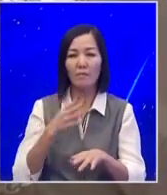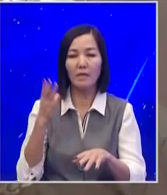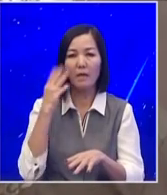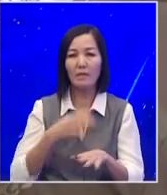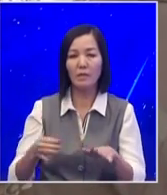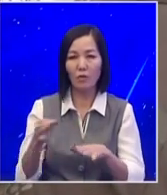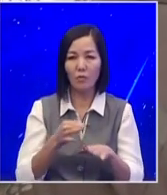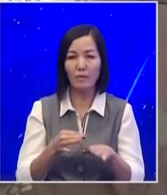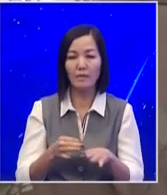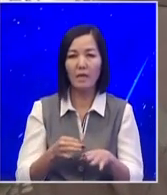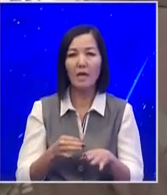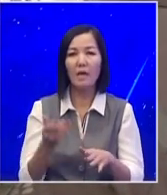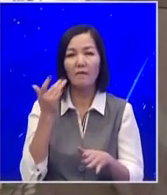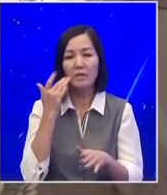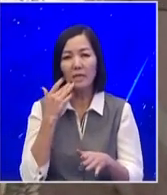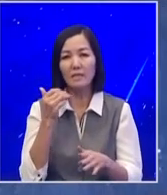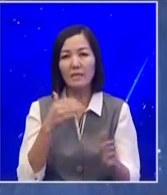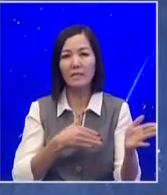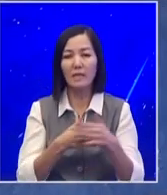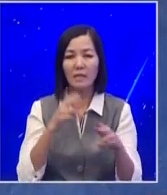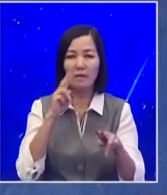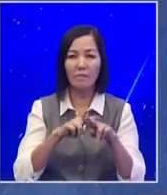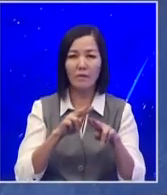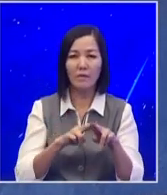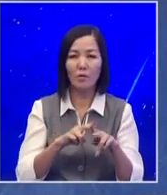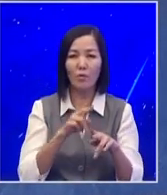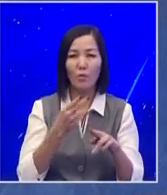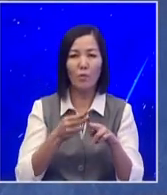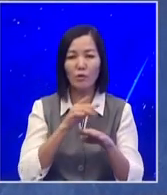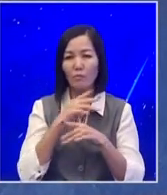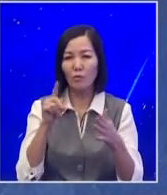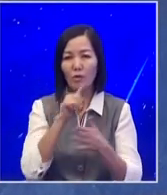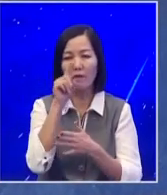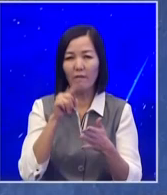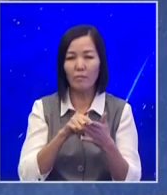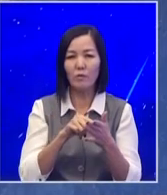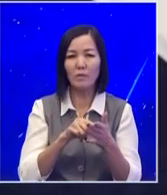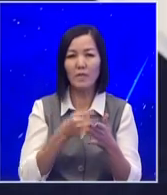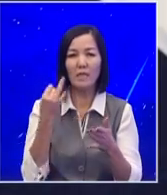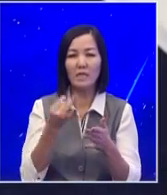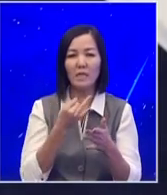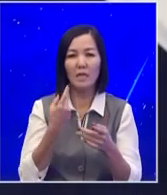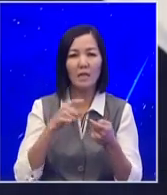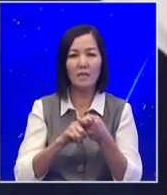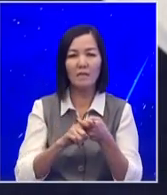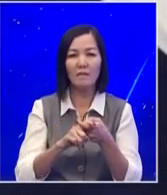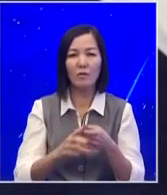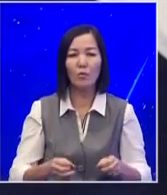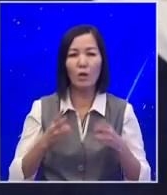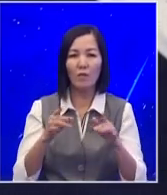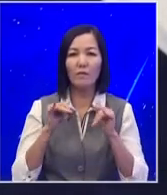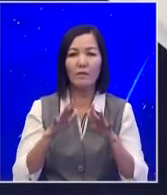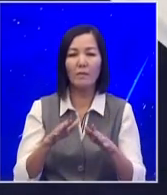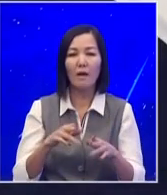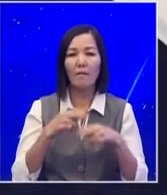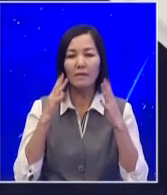Алматинской области. Часто у граждан в закрытых учреждениях накапливаются гражданско-правовые вопросы, не связанные с уголовными делами. В